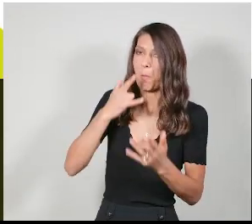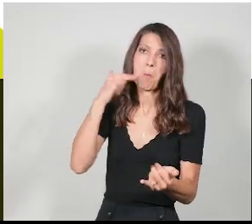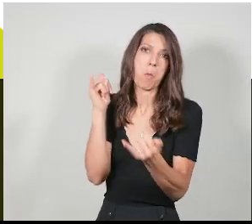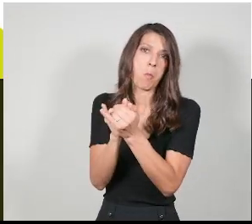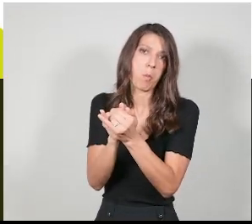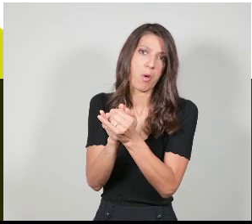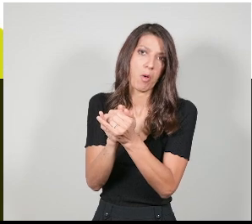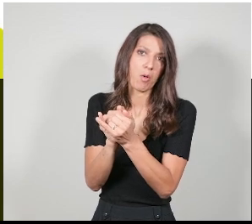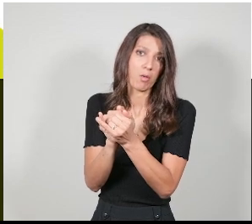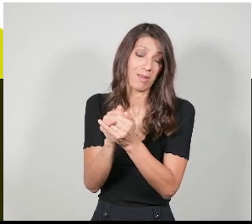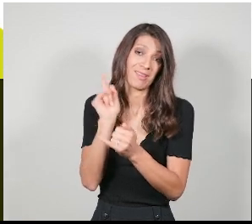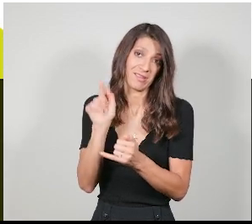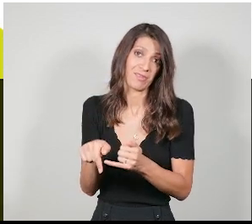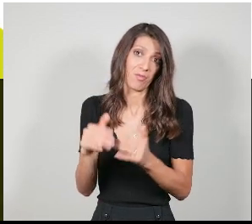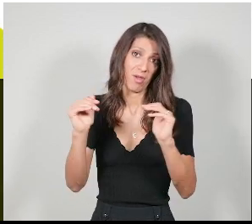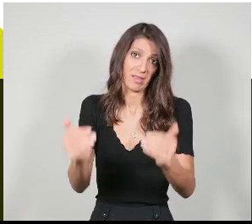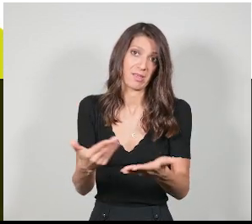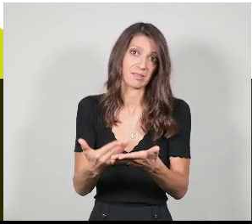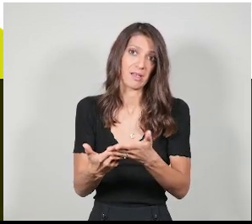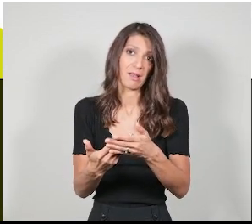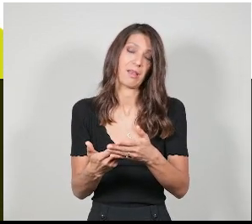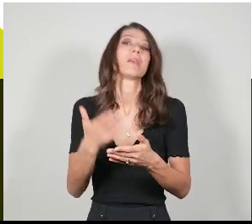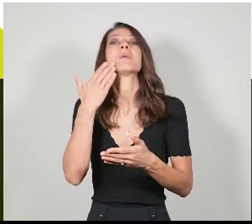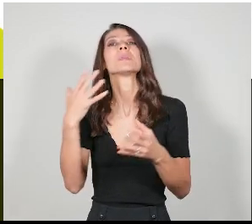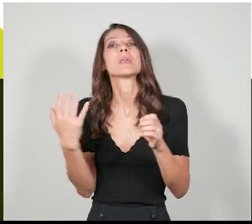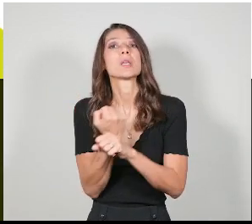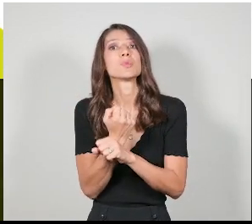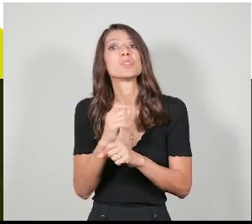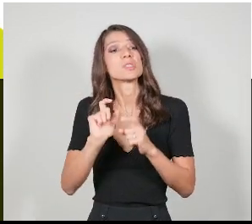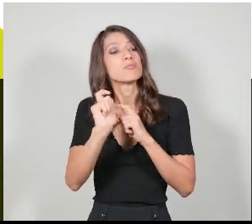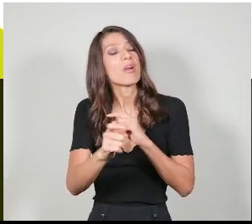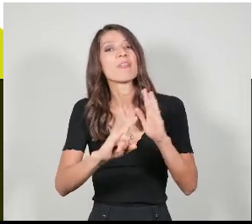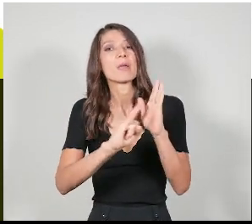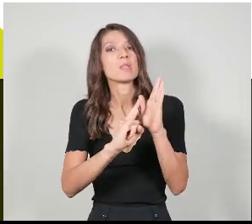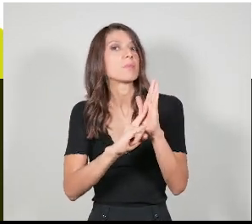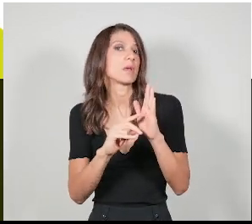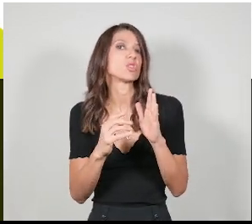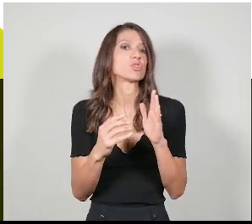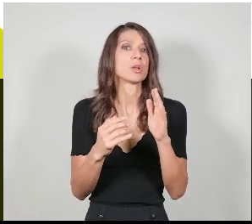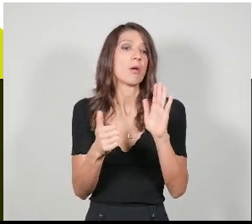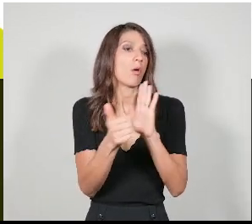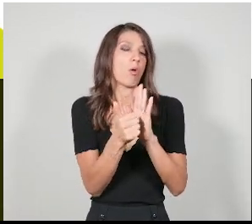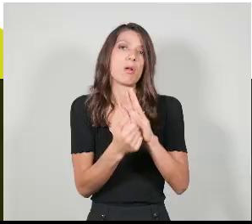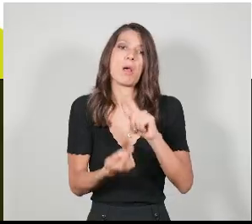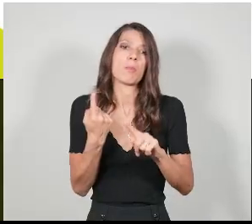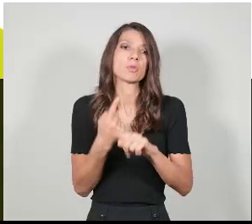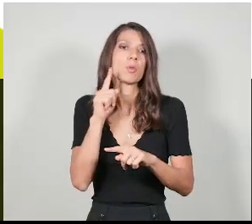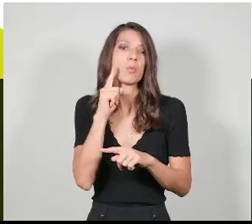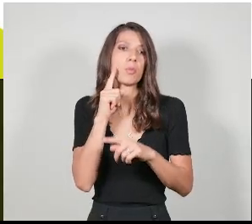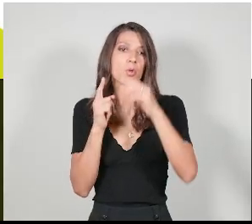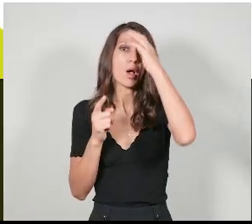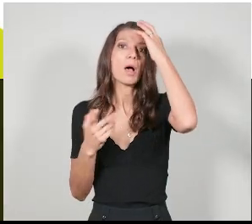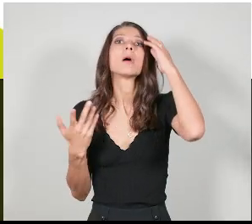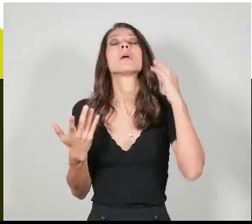enjeu forcément de changement pour la MDPH. On peut penser qu'avec une modularité qui se fait sans